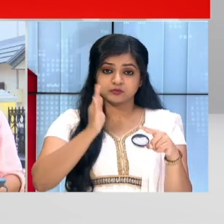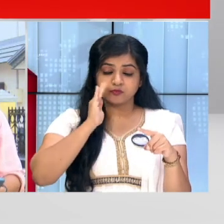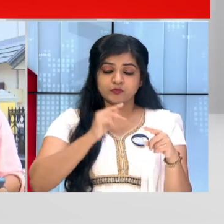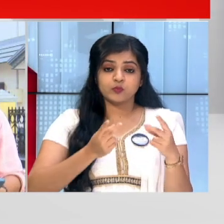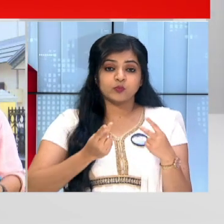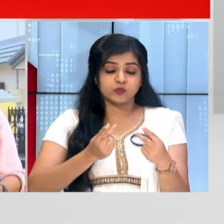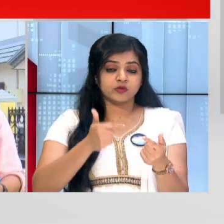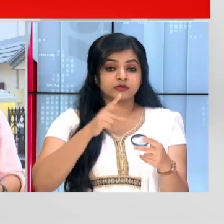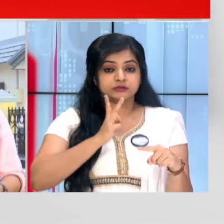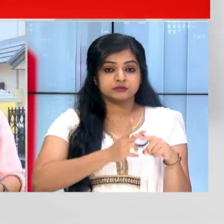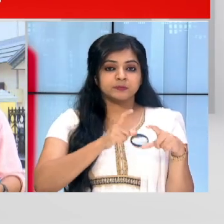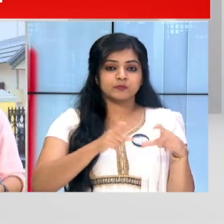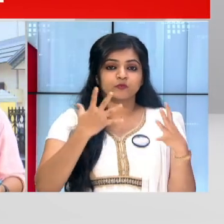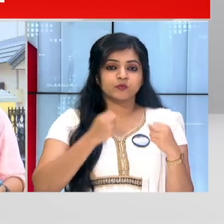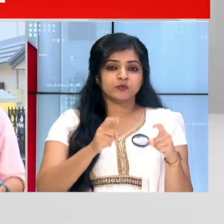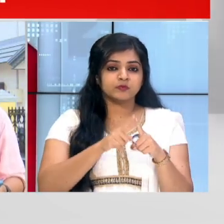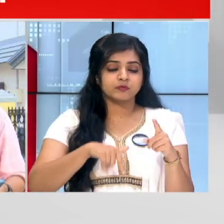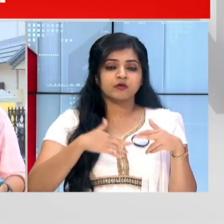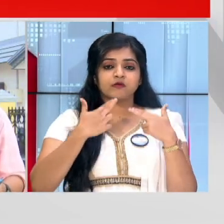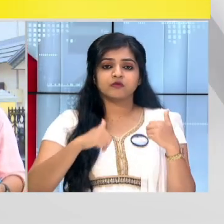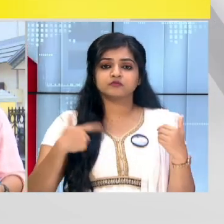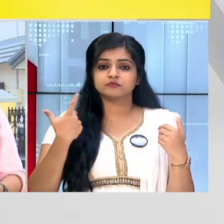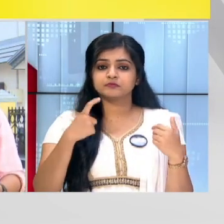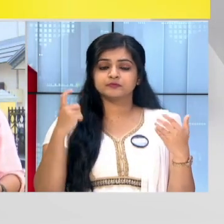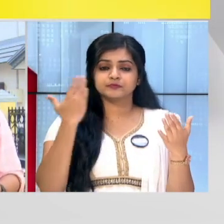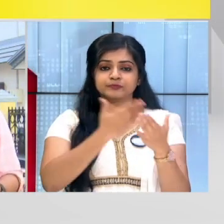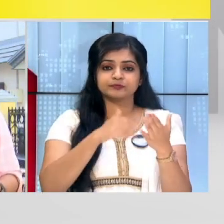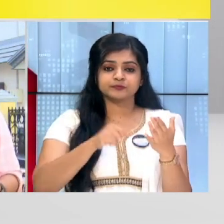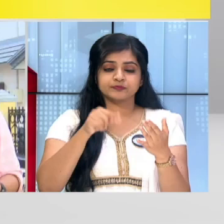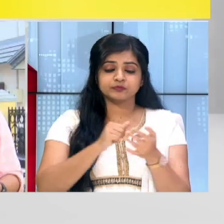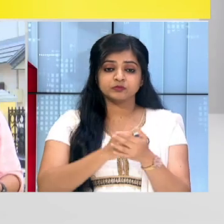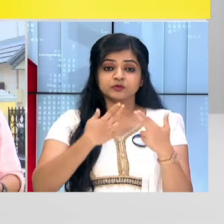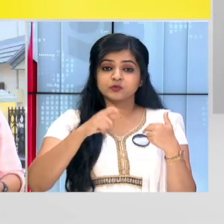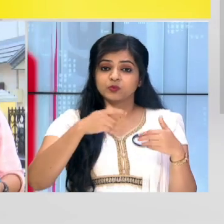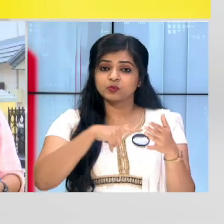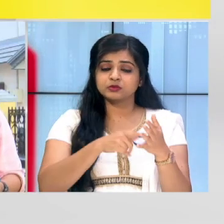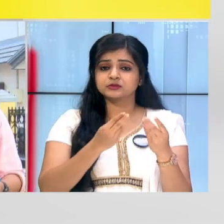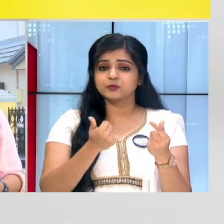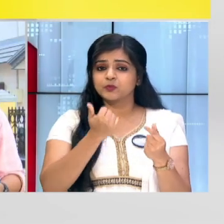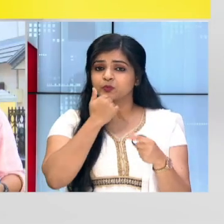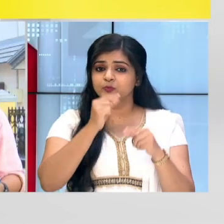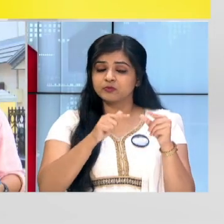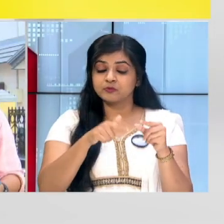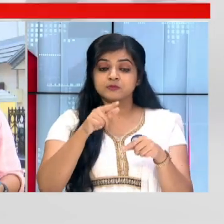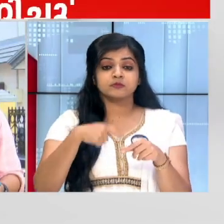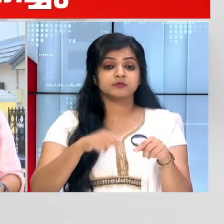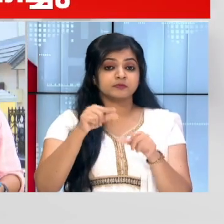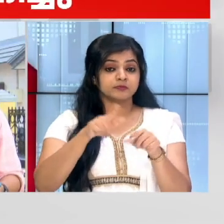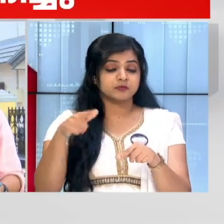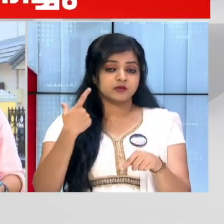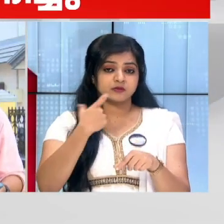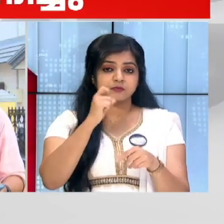എന്ന വിമർശനമാണ്, അതായത് ഹൈക്കോടതിക്കെതിരായ വിമർശനമാണ് അദ്ദേഹം ഉന്നയിക്കുന്നത്. ജുഡീഷ്യറിയിലെ പുഴുക്കുത്തുകൾക്കെതിരെ ജനങ്ങൾ പ്രതികരിക്കണം. ഈ ന്യായാധിപന്മാർ